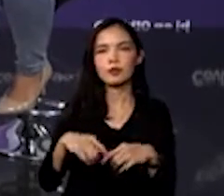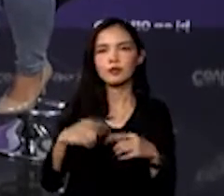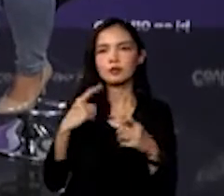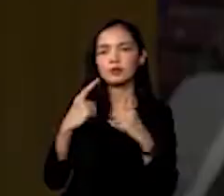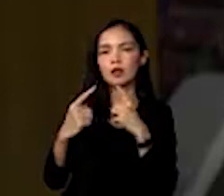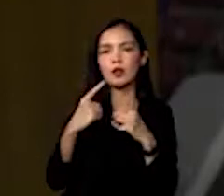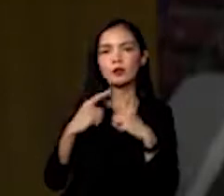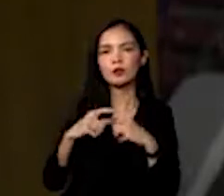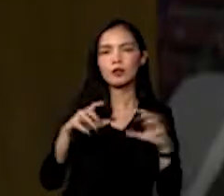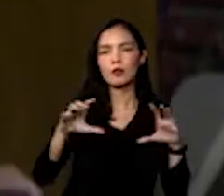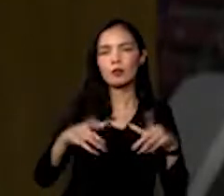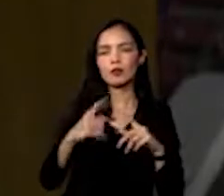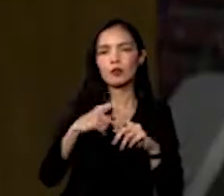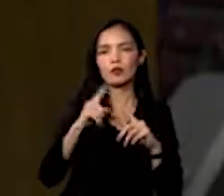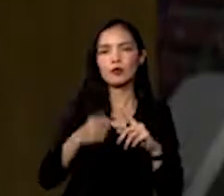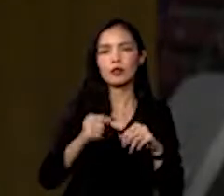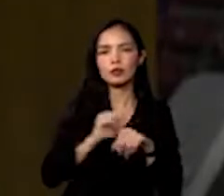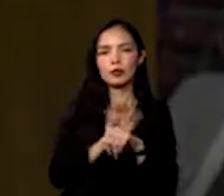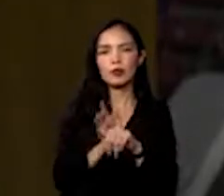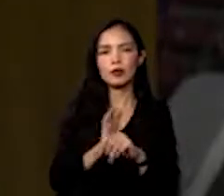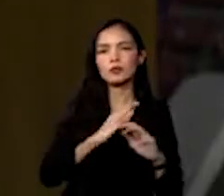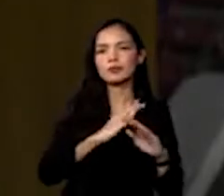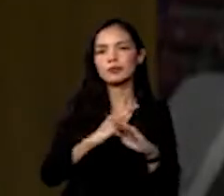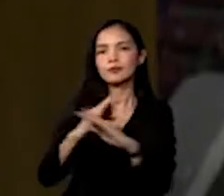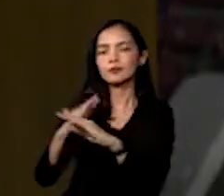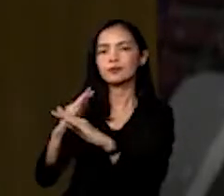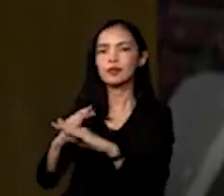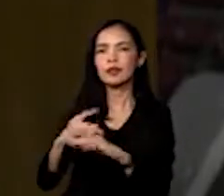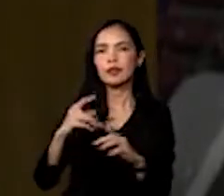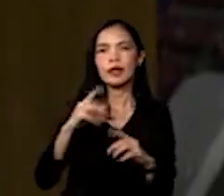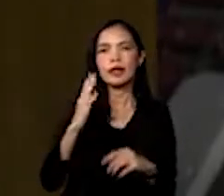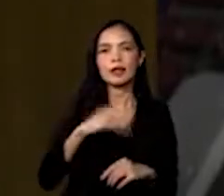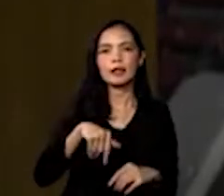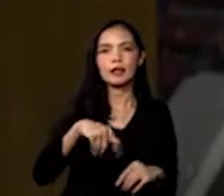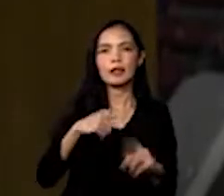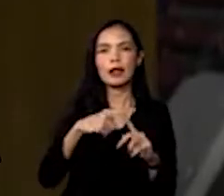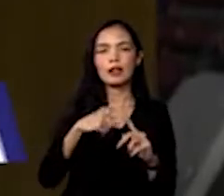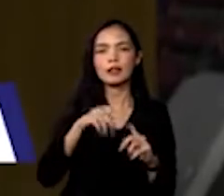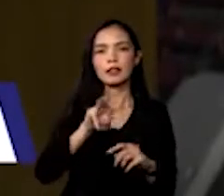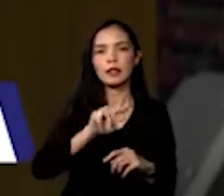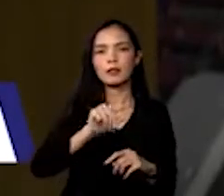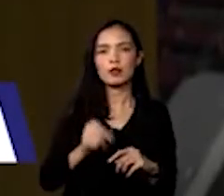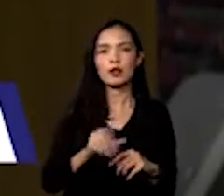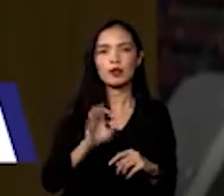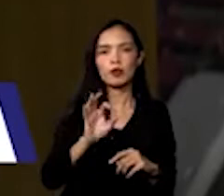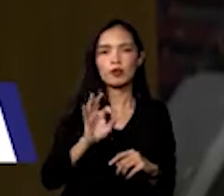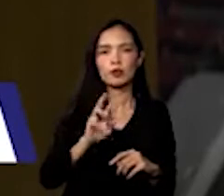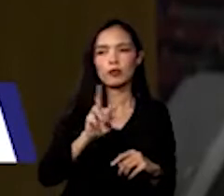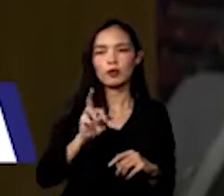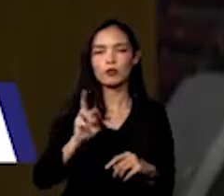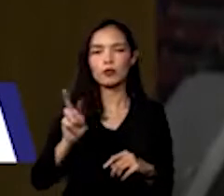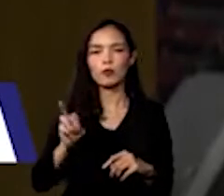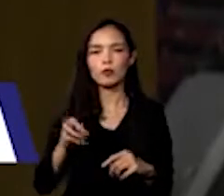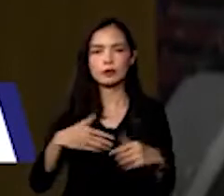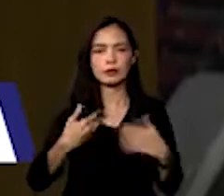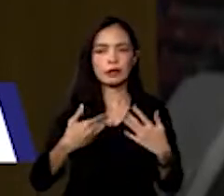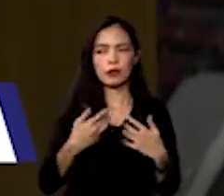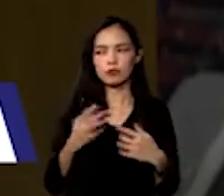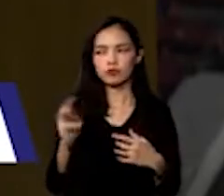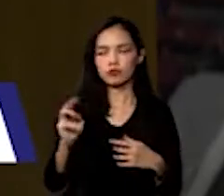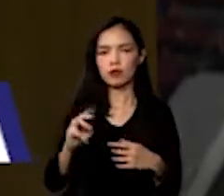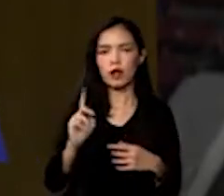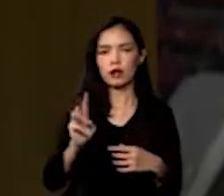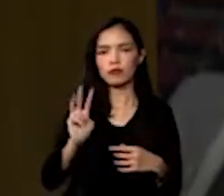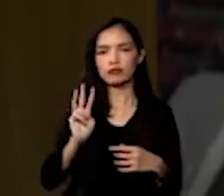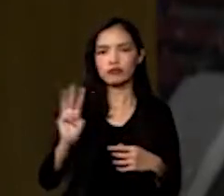catgas covid-19 hari ini 3 Oktober 2020 bersama saya hanina Maulida senang sekali bersama para narasumber yang